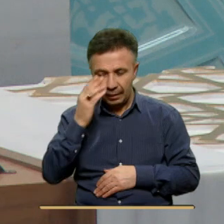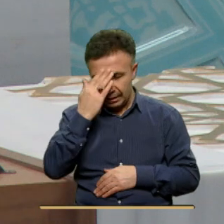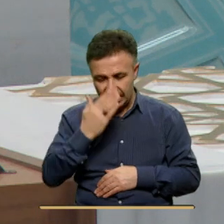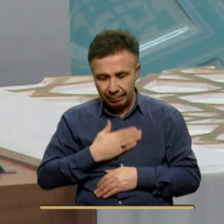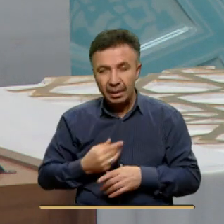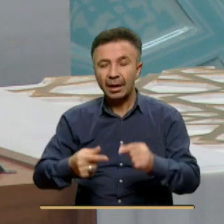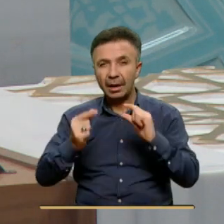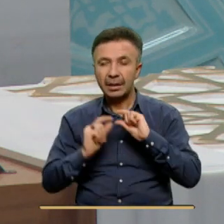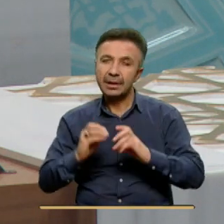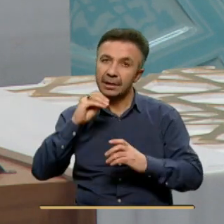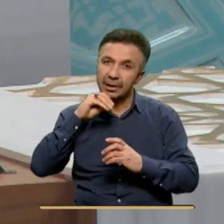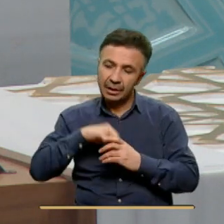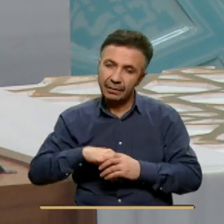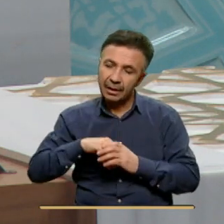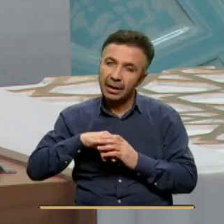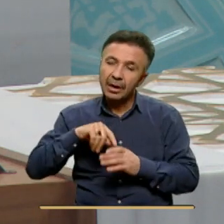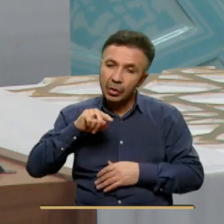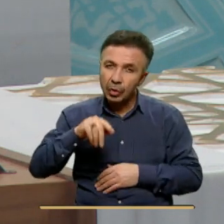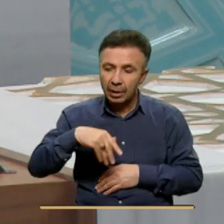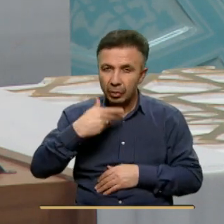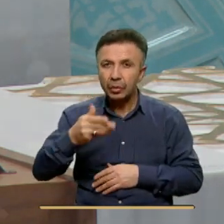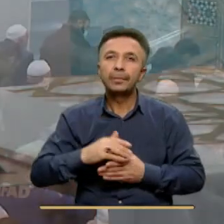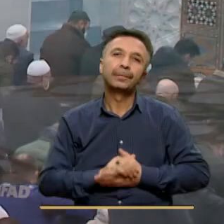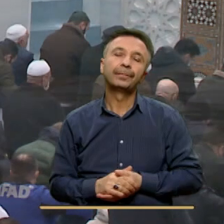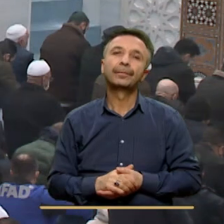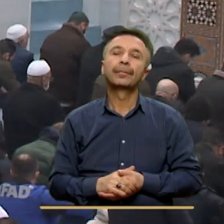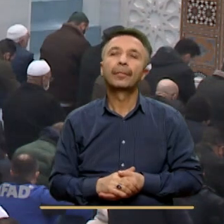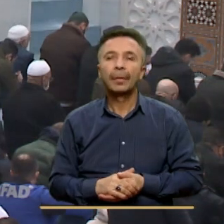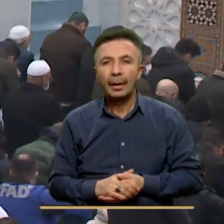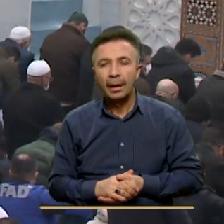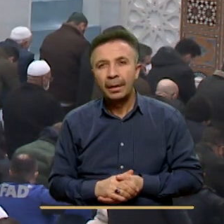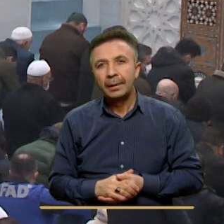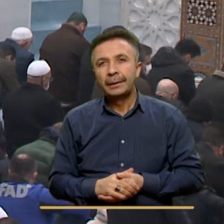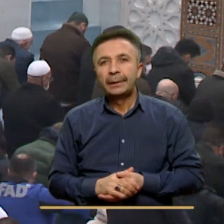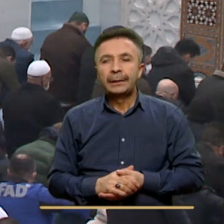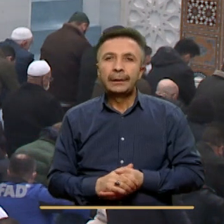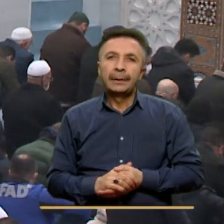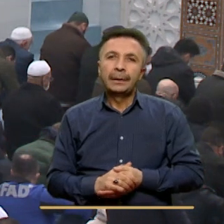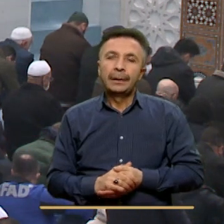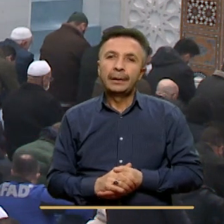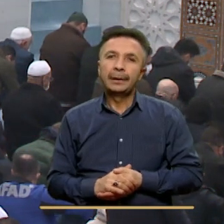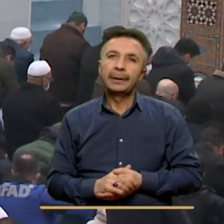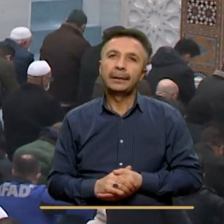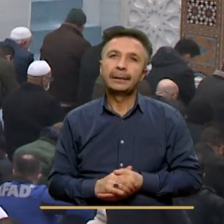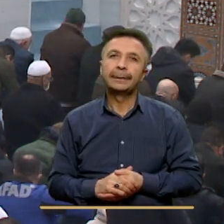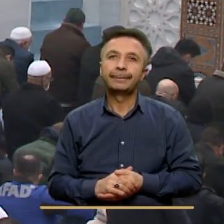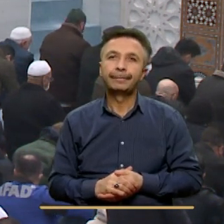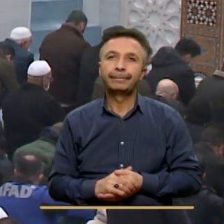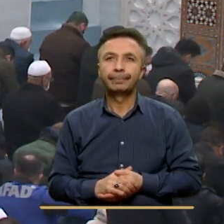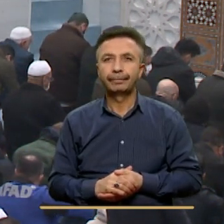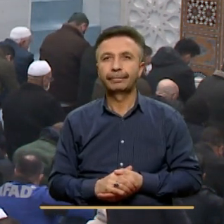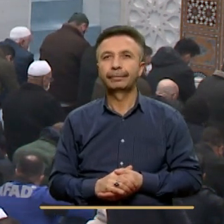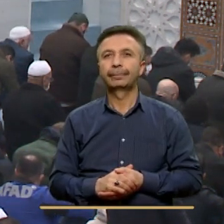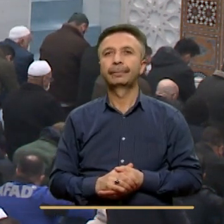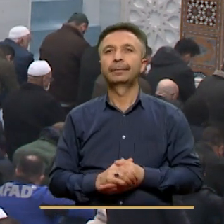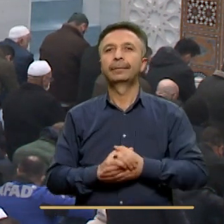bir hadisi şeriflerinde bizlere şöyle buyuruyor. La tezulu kademu ibni Adem